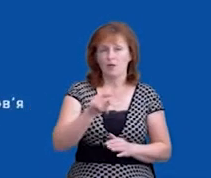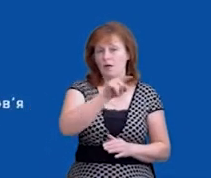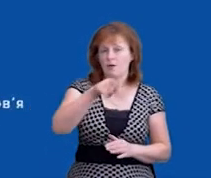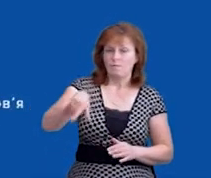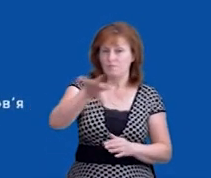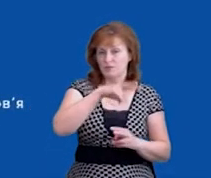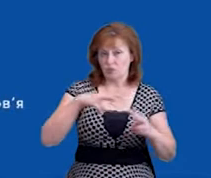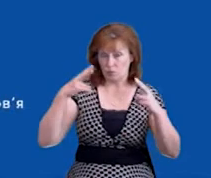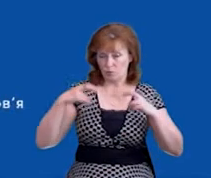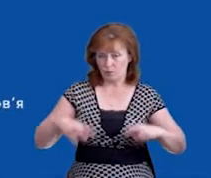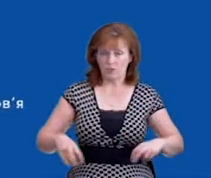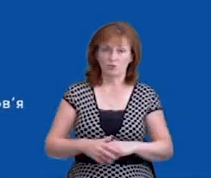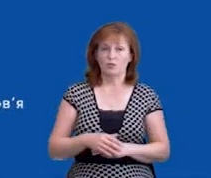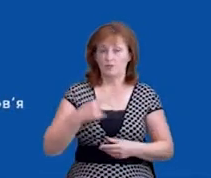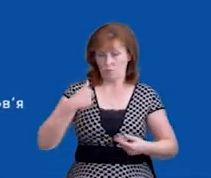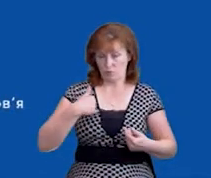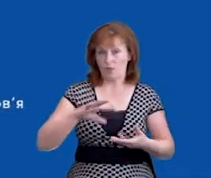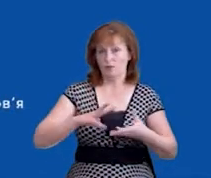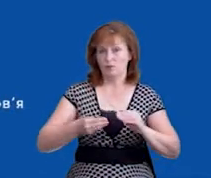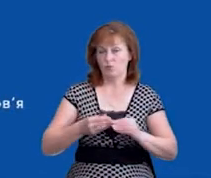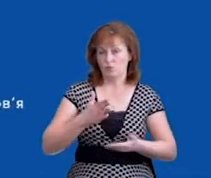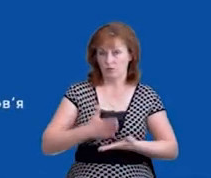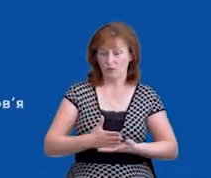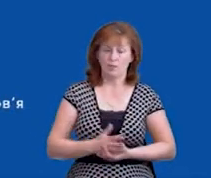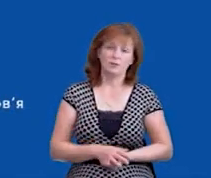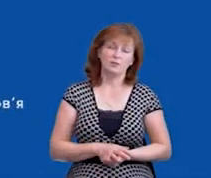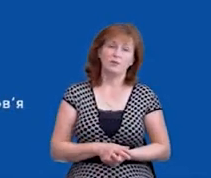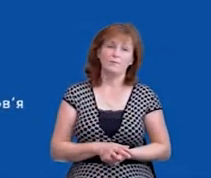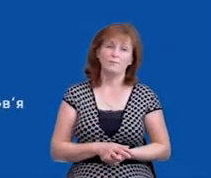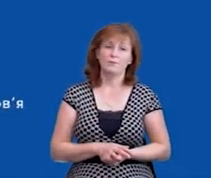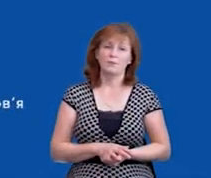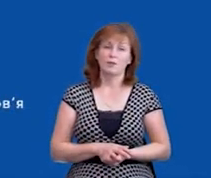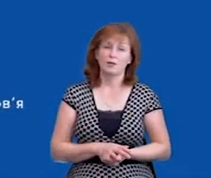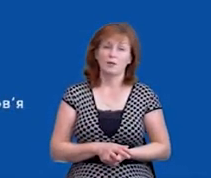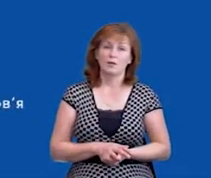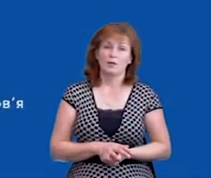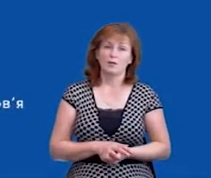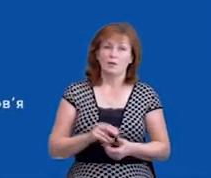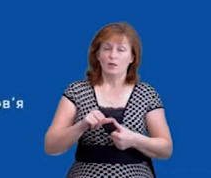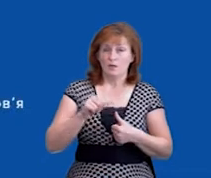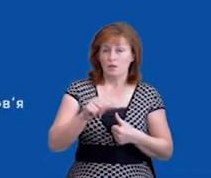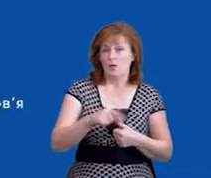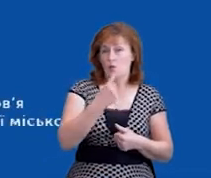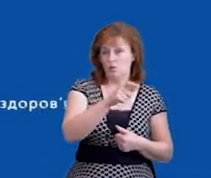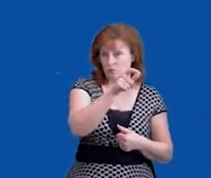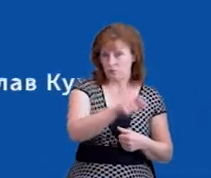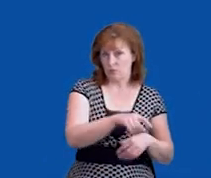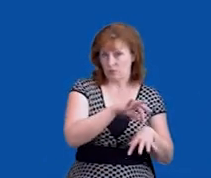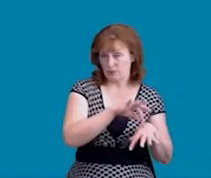Чи є вже результати? Так, результат. Результати є, крім однієї особи, всі інші